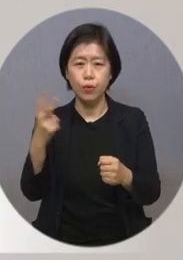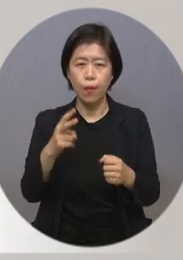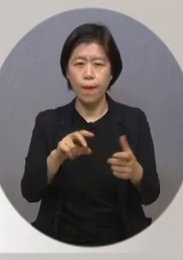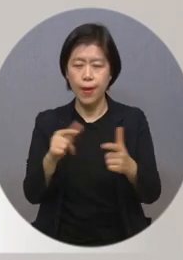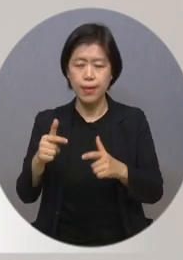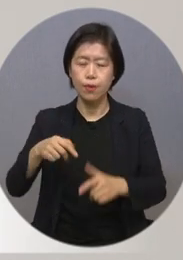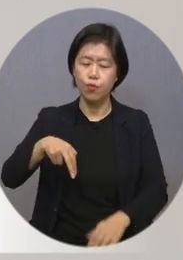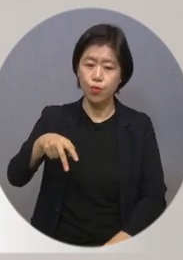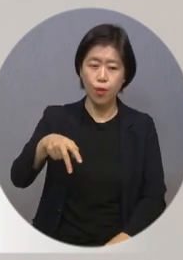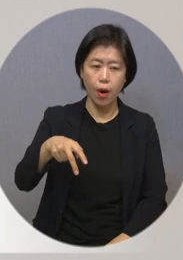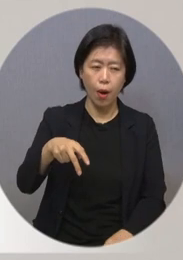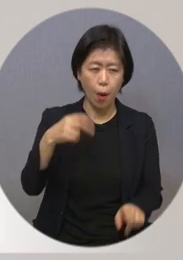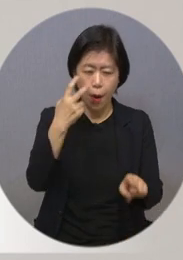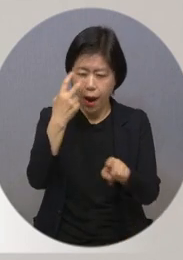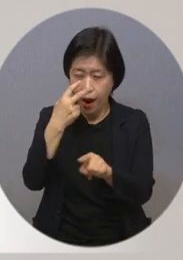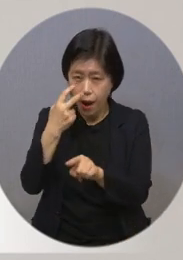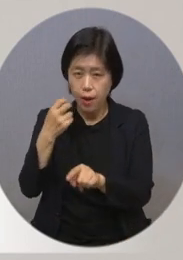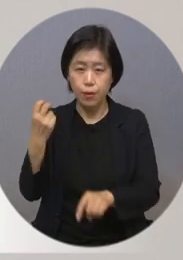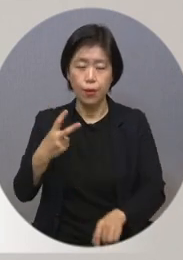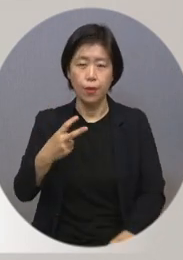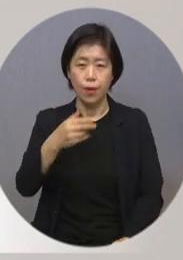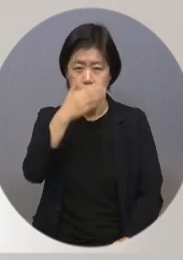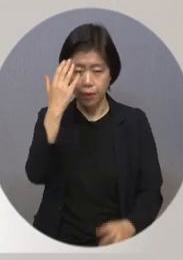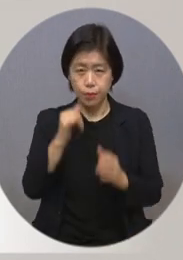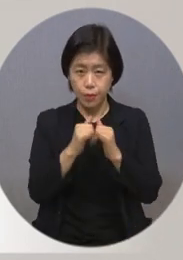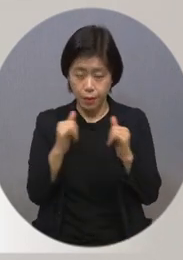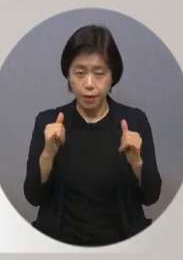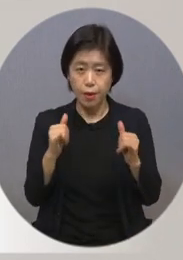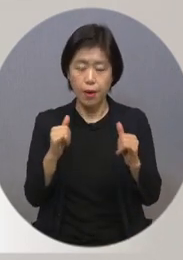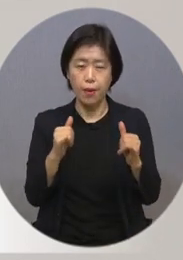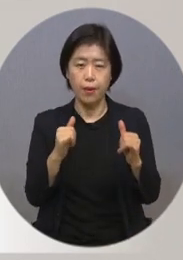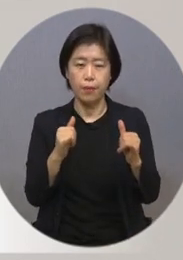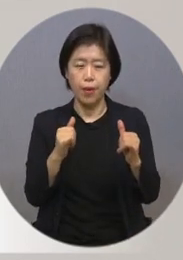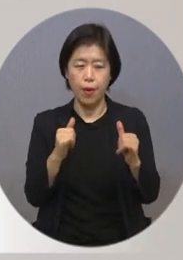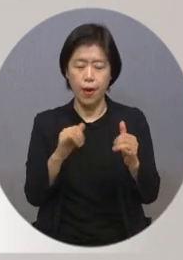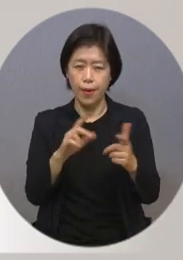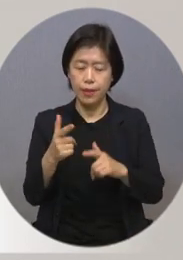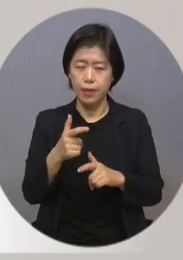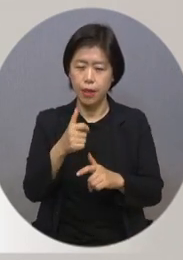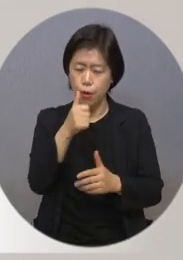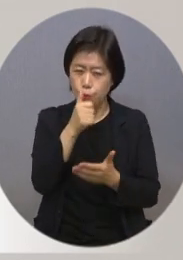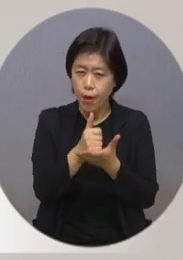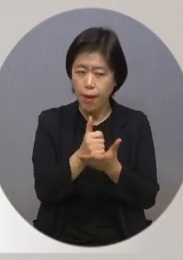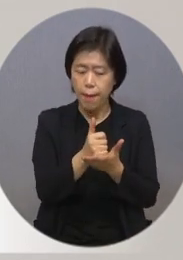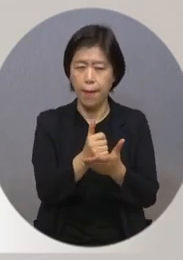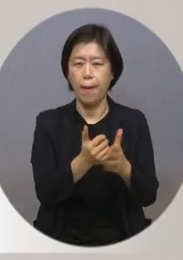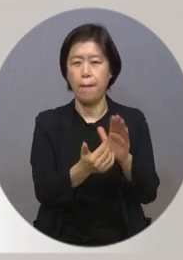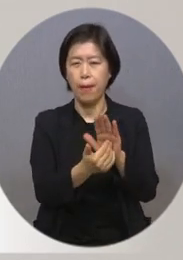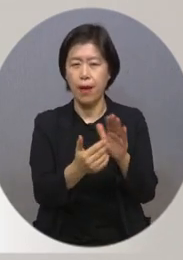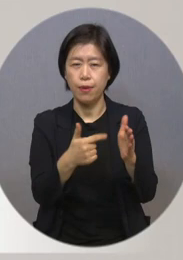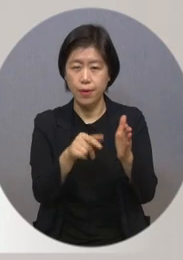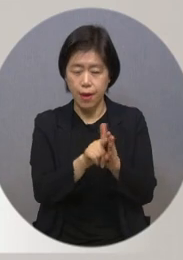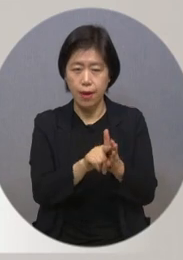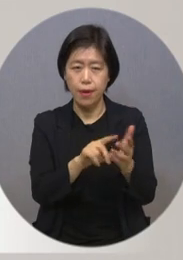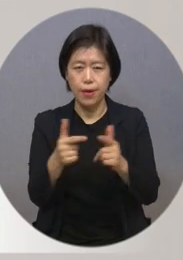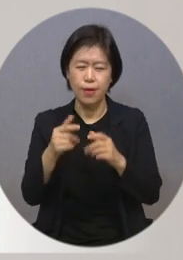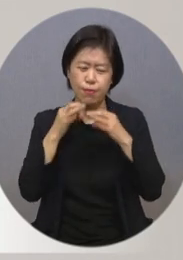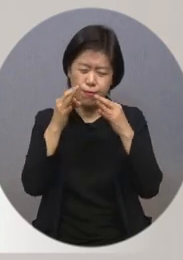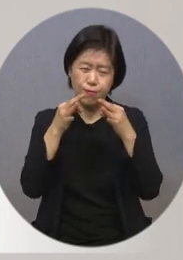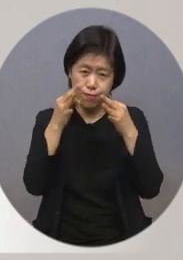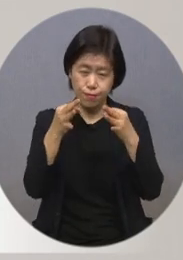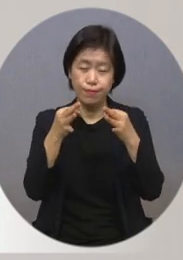활동 그러면서 청소년 범죄 예방 그리고 각 동네 범죄 예방 활동을 위해서 많은